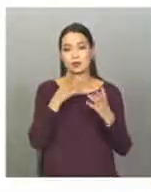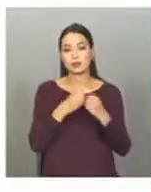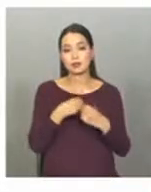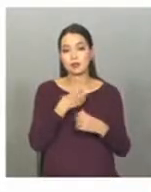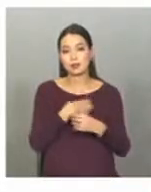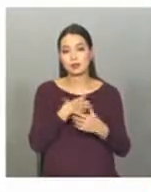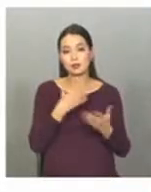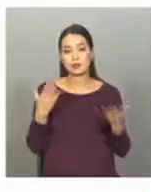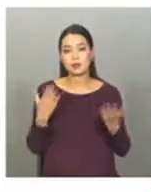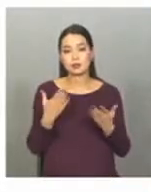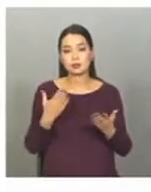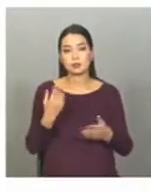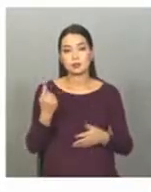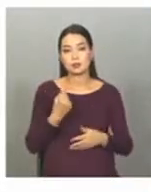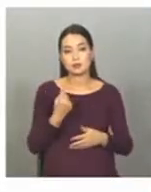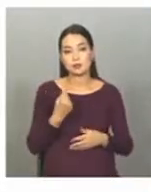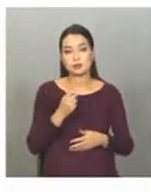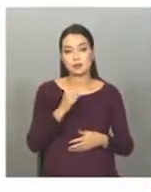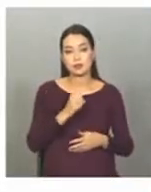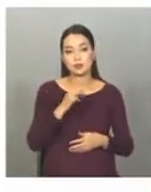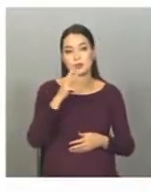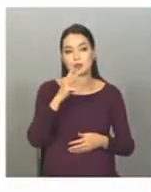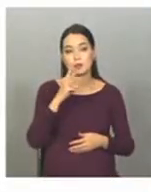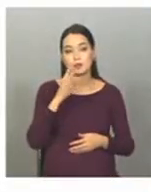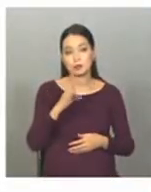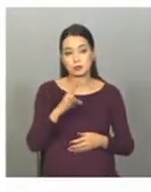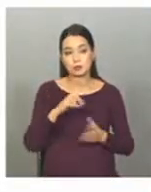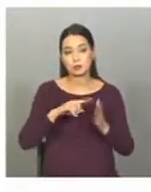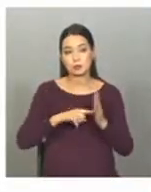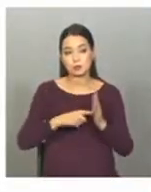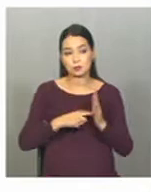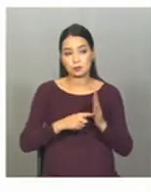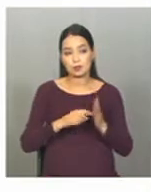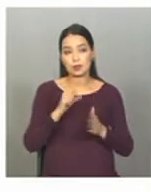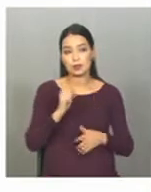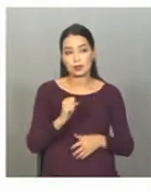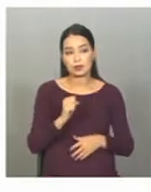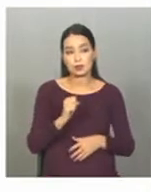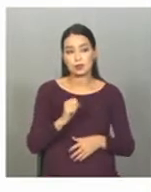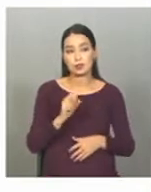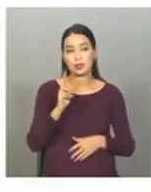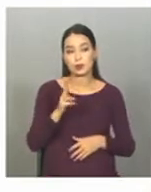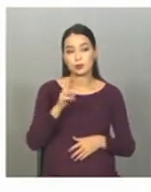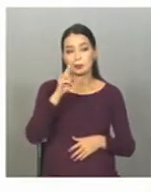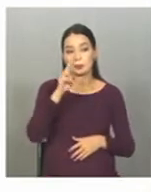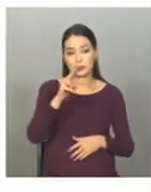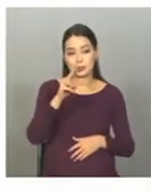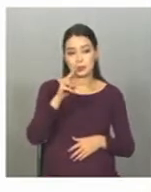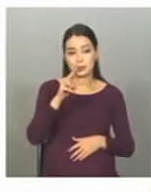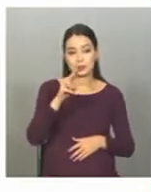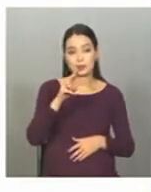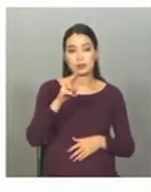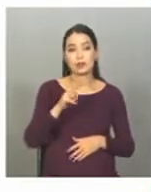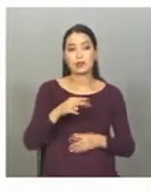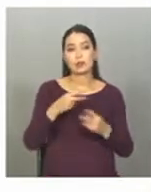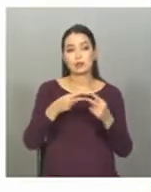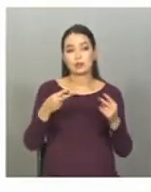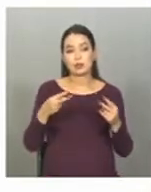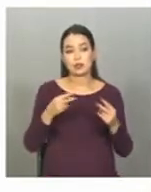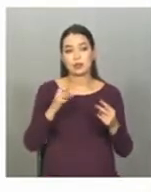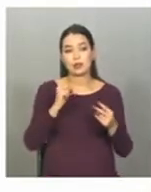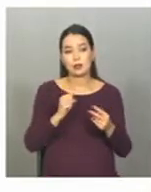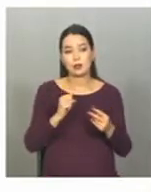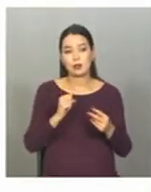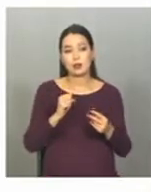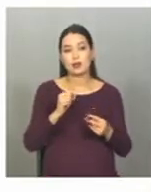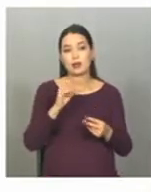Бірінші, а-ның n-нан m дәрежесі көбейтілген а-ның q-дан p дәрежесі тең болады а-ның